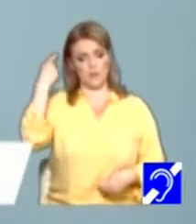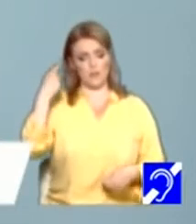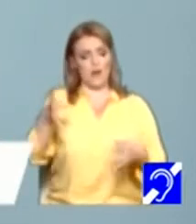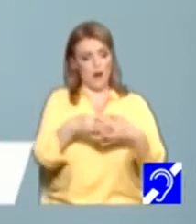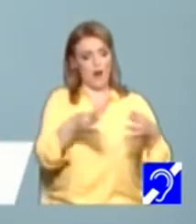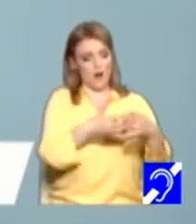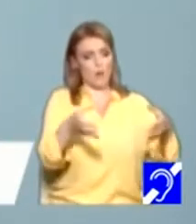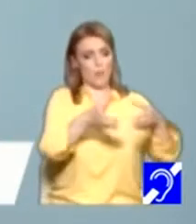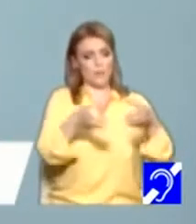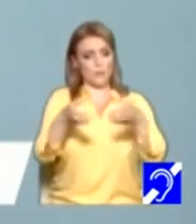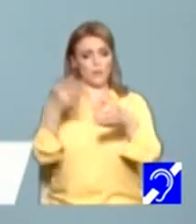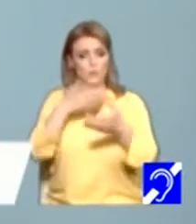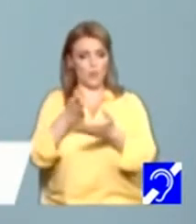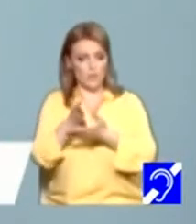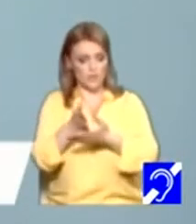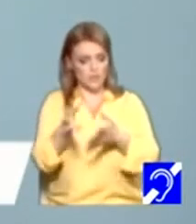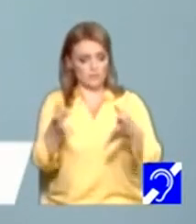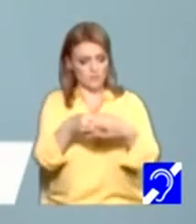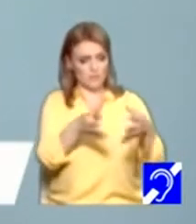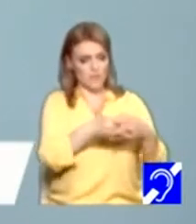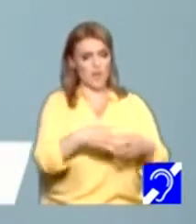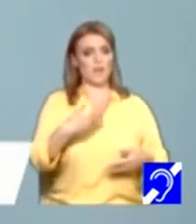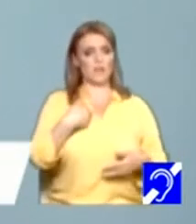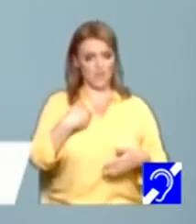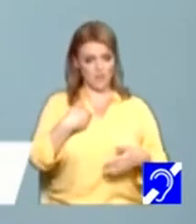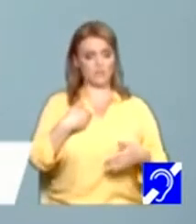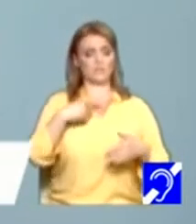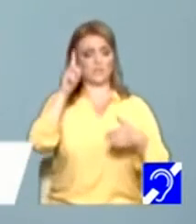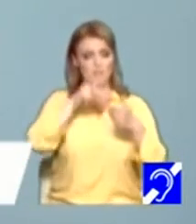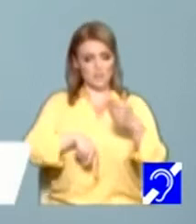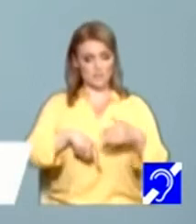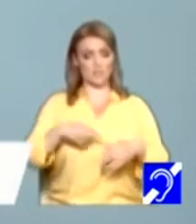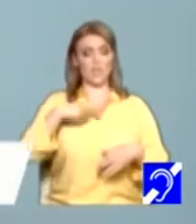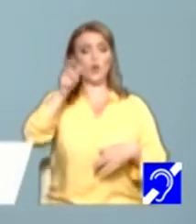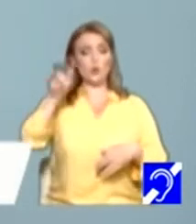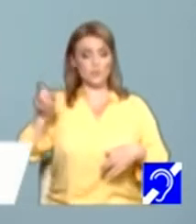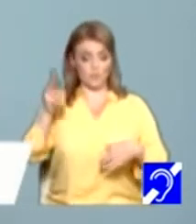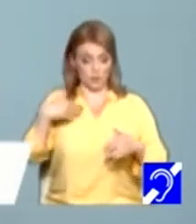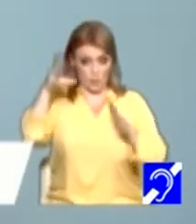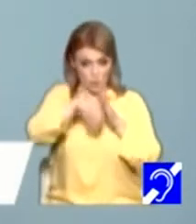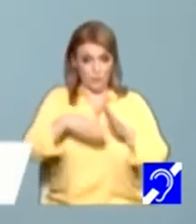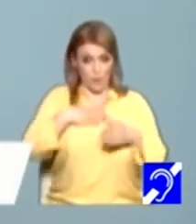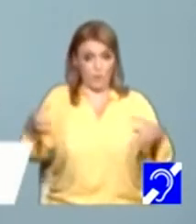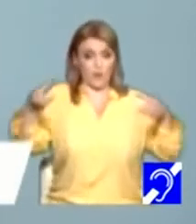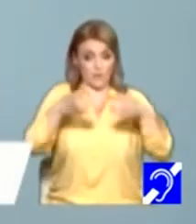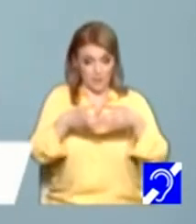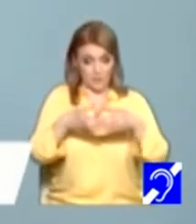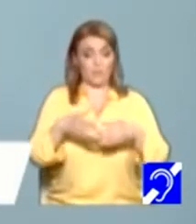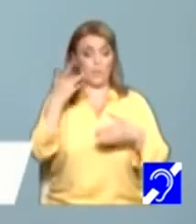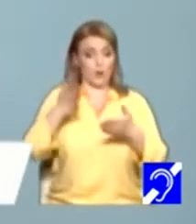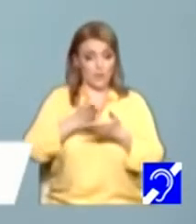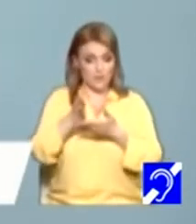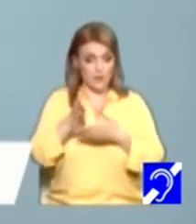Și eu totuși tare sper și oamenii din partidul din care fac parte speră că acest viitor parlament va